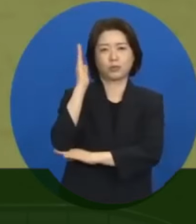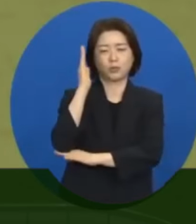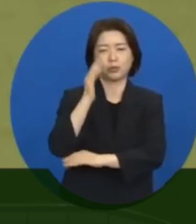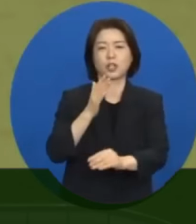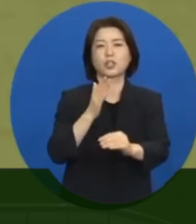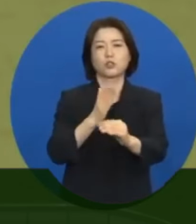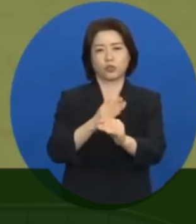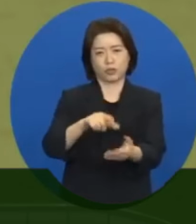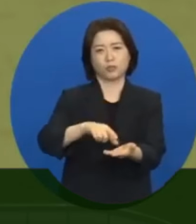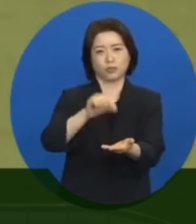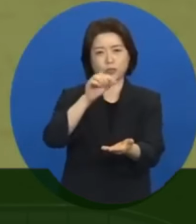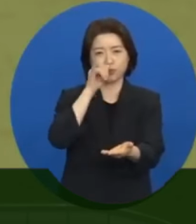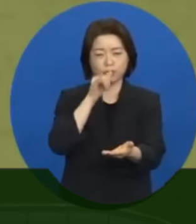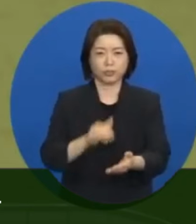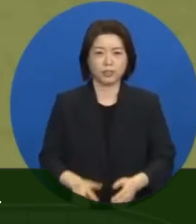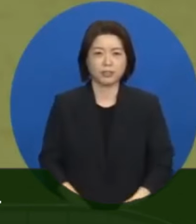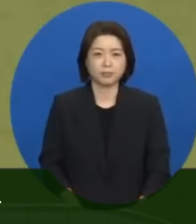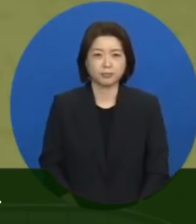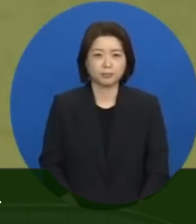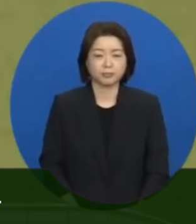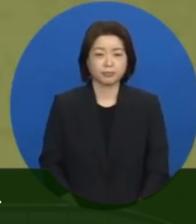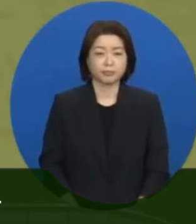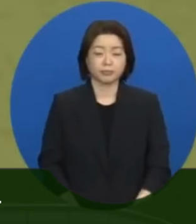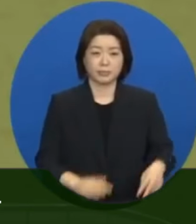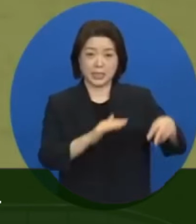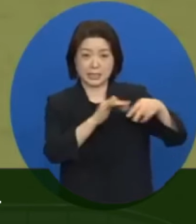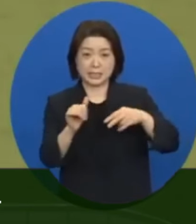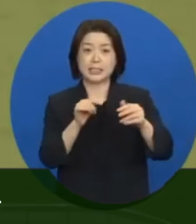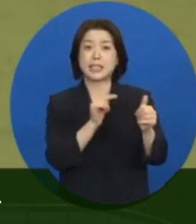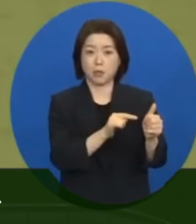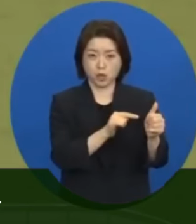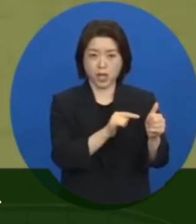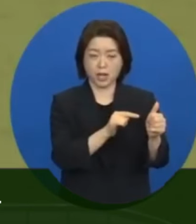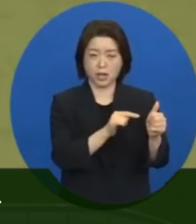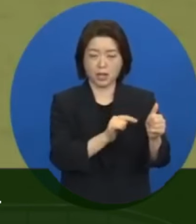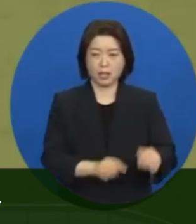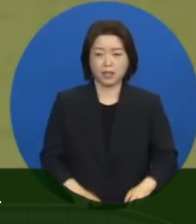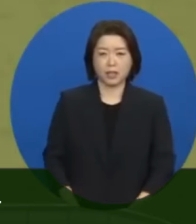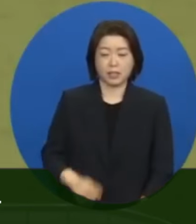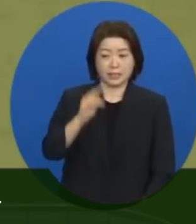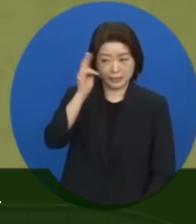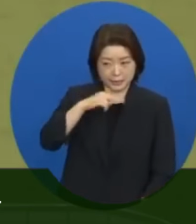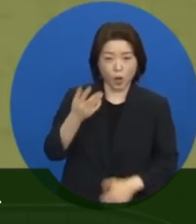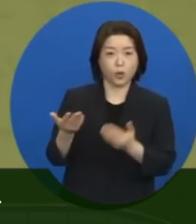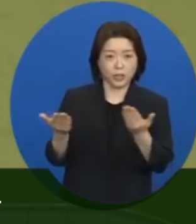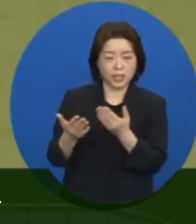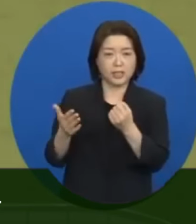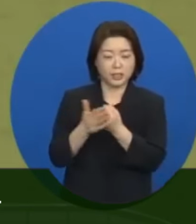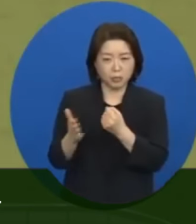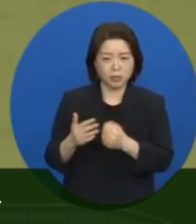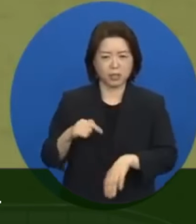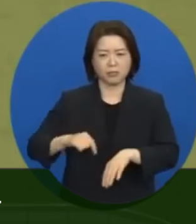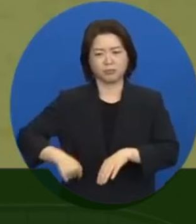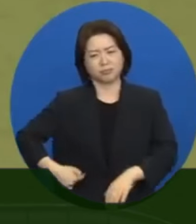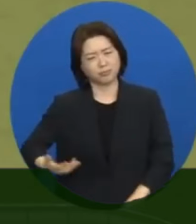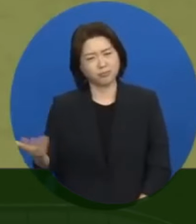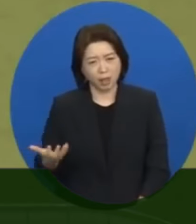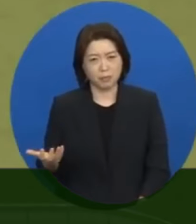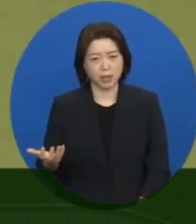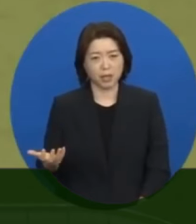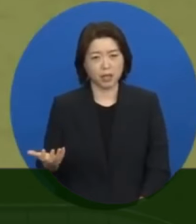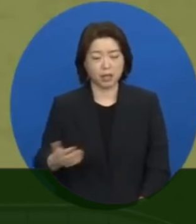중심 되겠습니다 사무엘은 사울의 사건으로 인하여서 굉장히 마음 아파했습니다